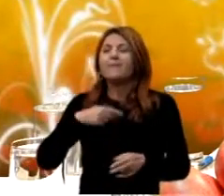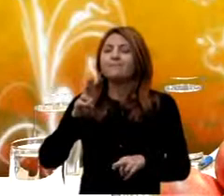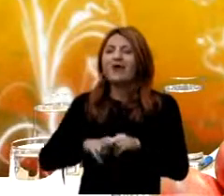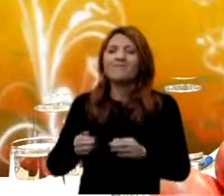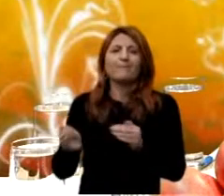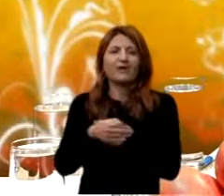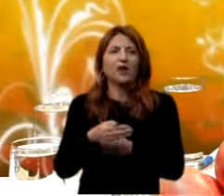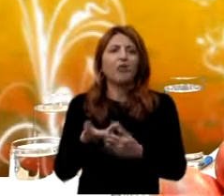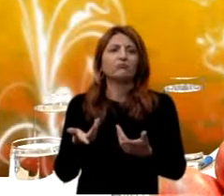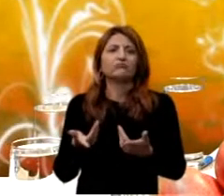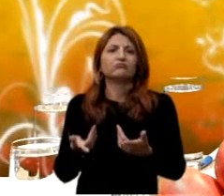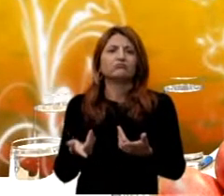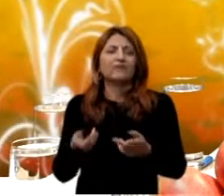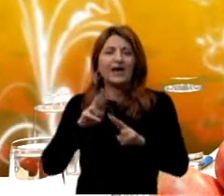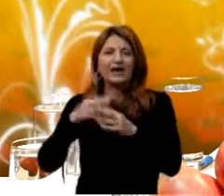na neku